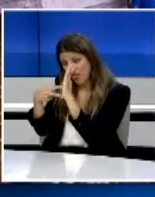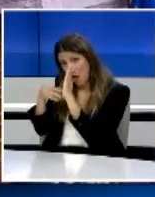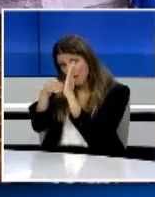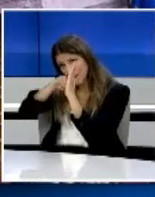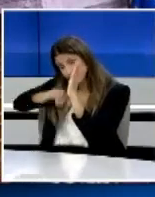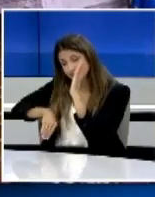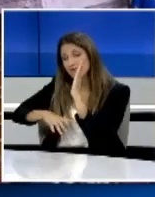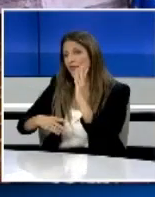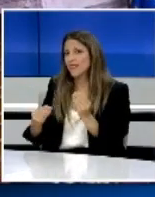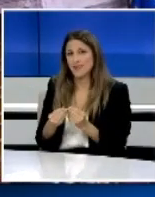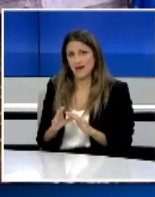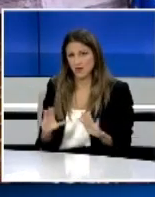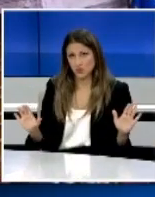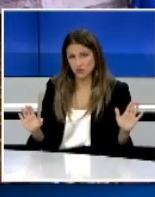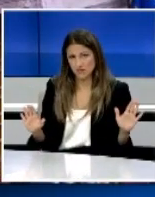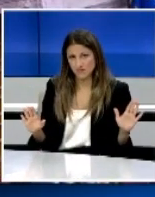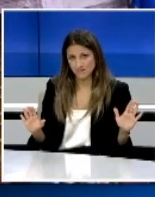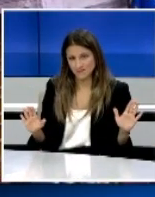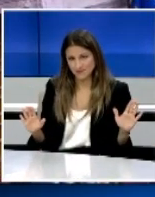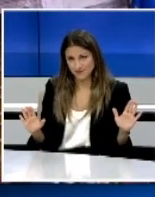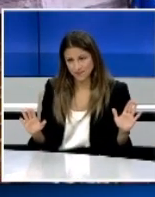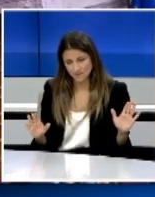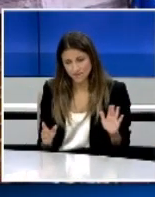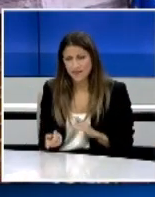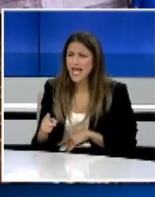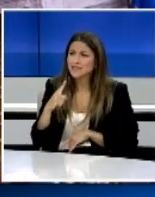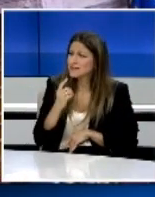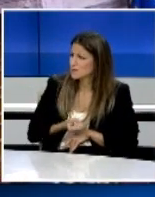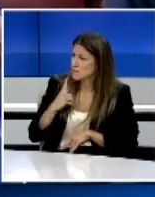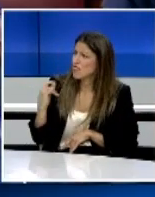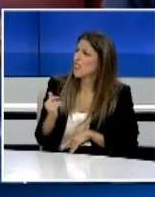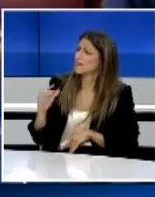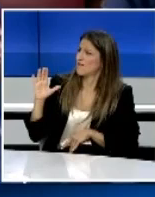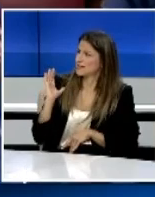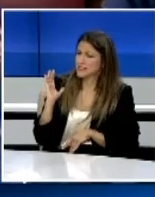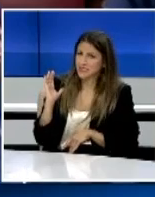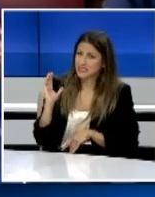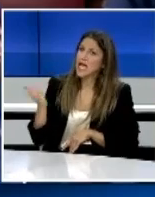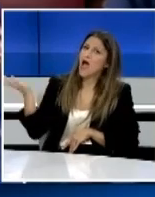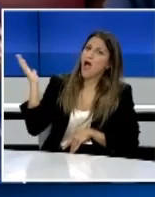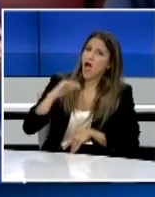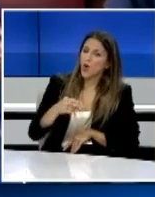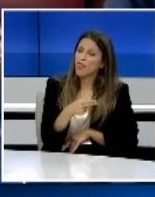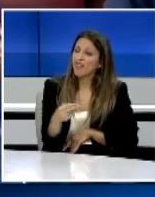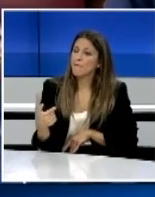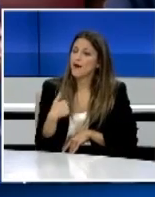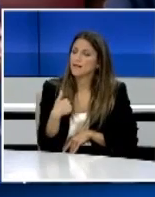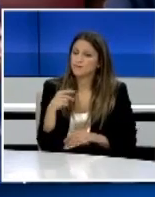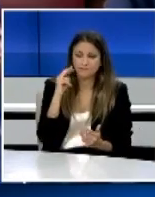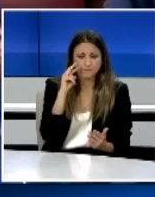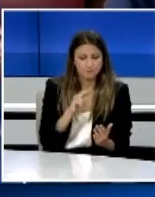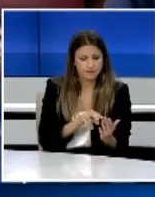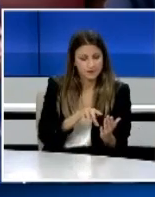πως δεν καταλαβαίνετε τι σας λέμε. Και σας λέμε επίσης, και η αναφορά μου σε ένα κείμενο